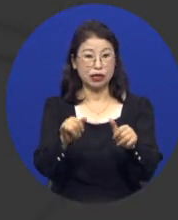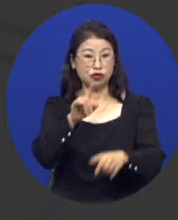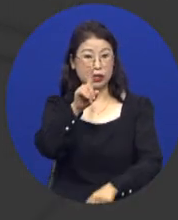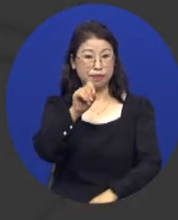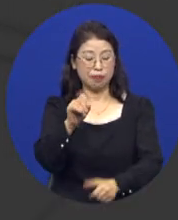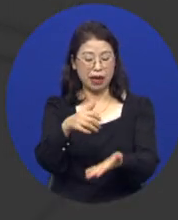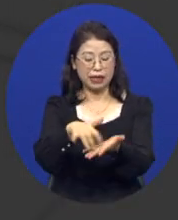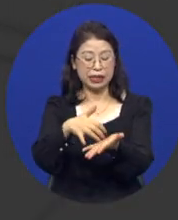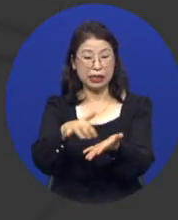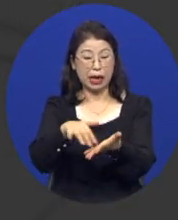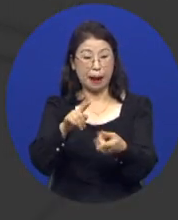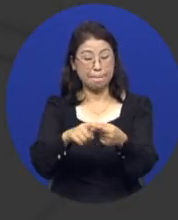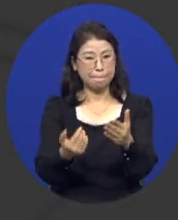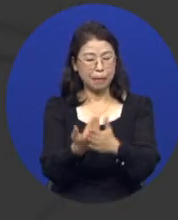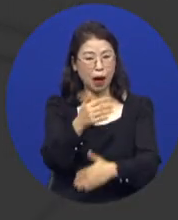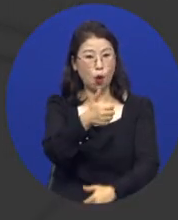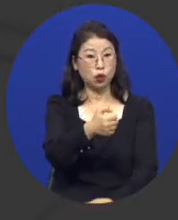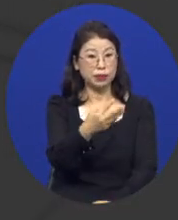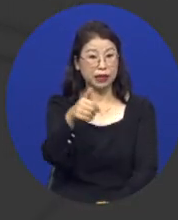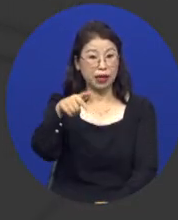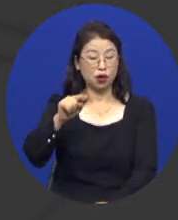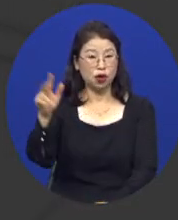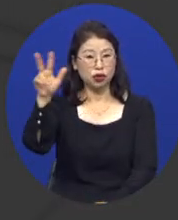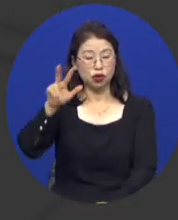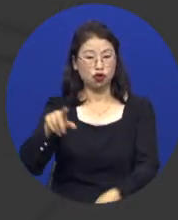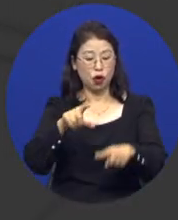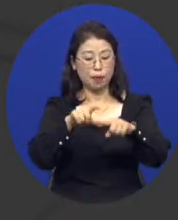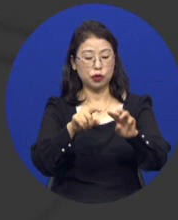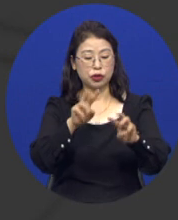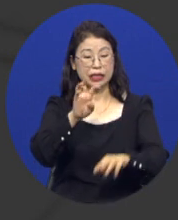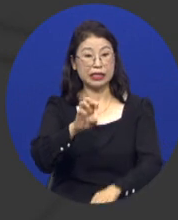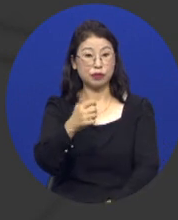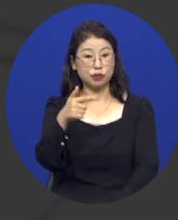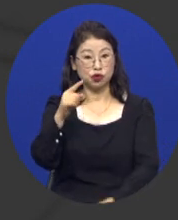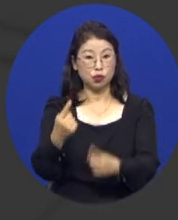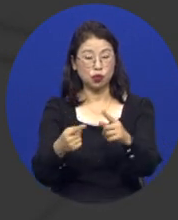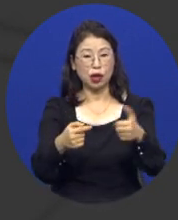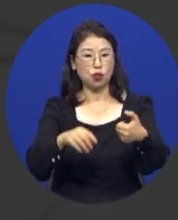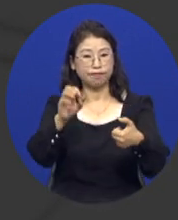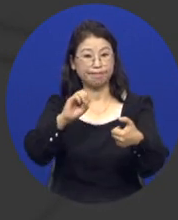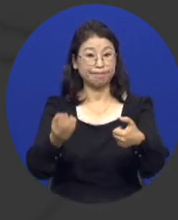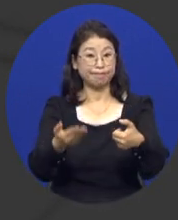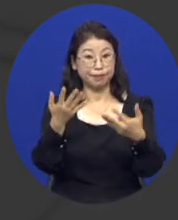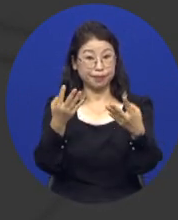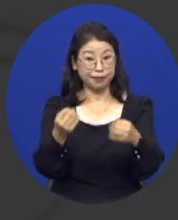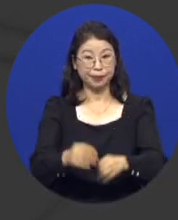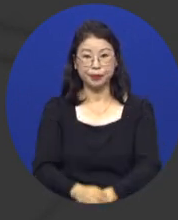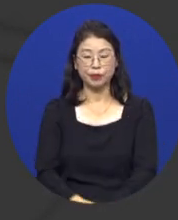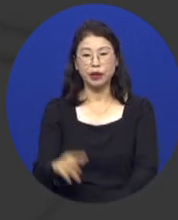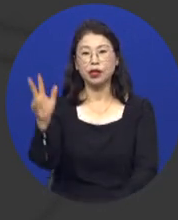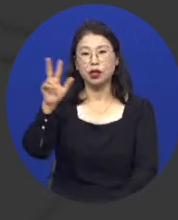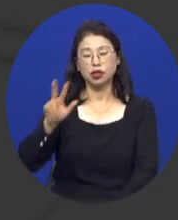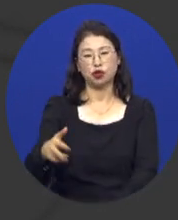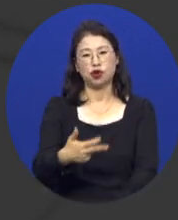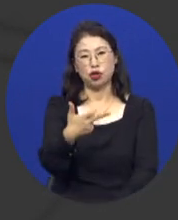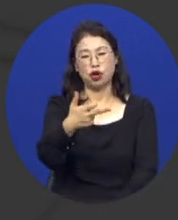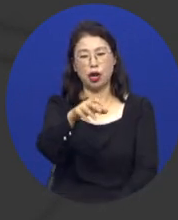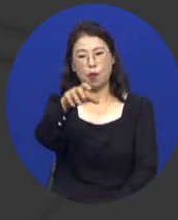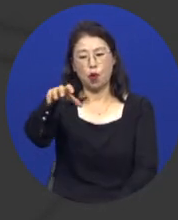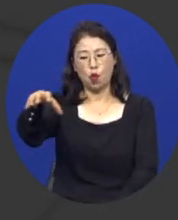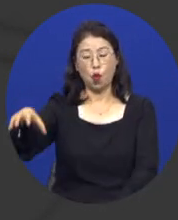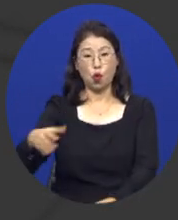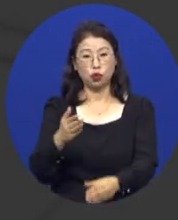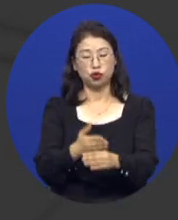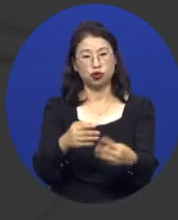10만 명당 발생 건수는 54건으로 전국 평균 36권보다 50%나 많았고 전국 17개 시도